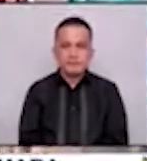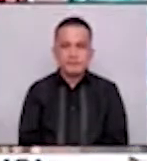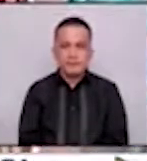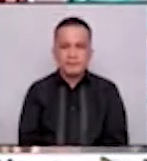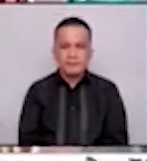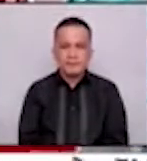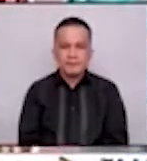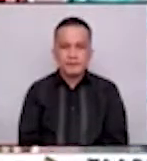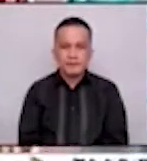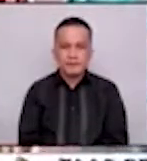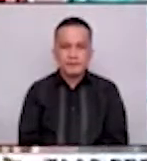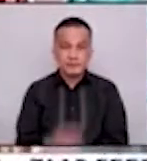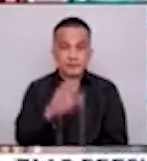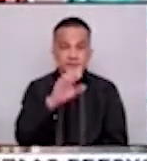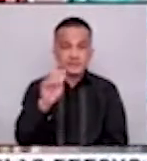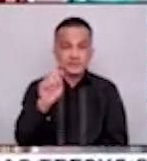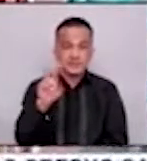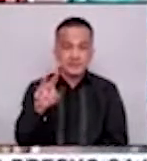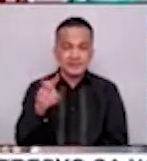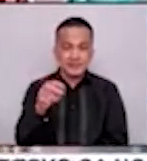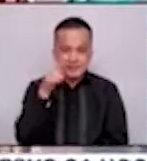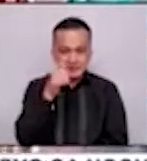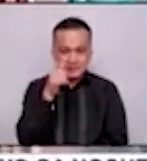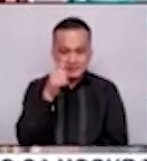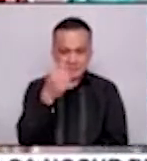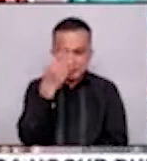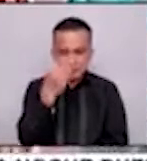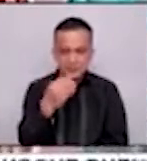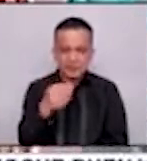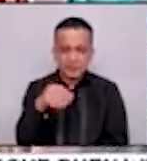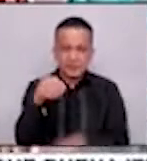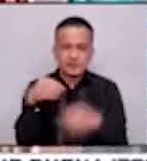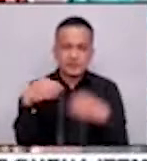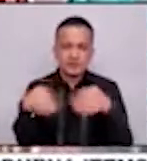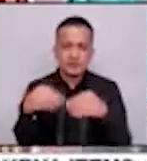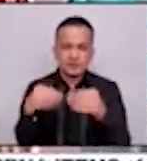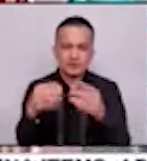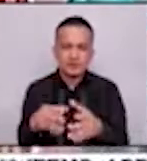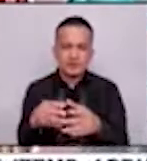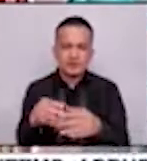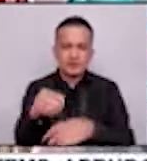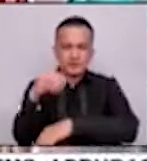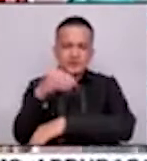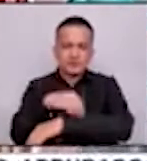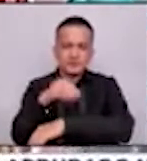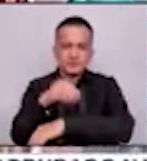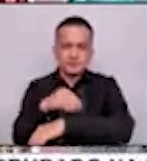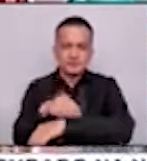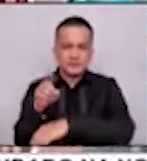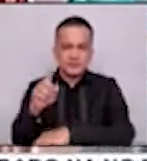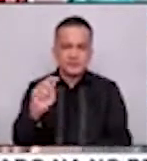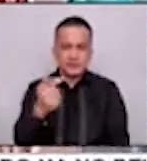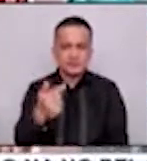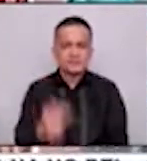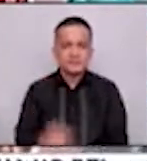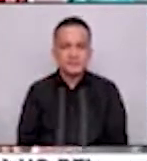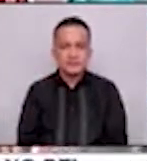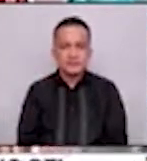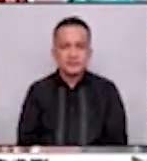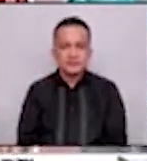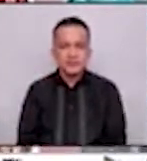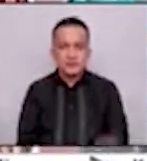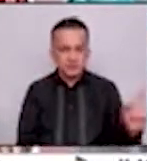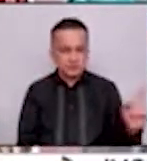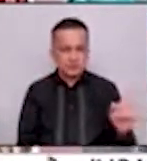Kita sa CCTV video na ito na nagtulog ang isang tindera sa loob ng tindahan sa Panam Village, Taguig City. Dumating ang isang babae